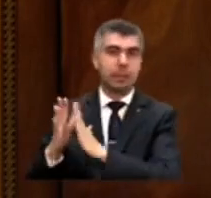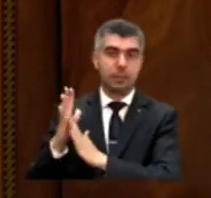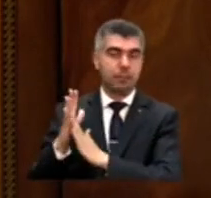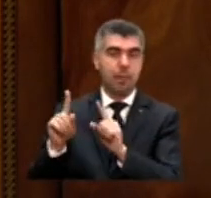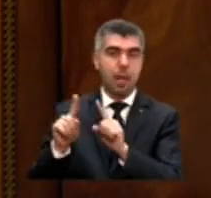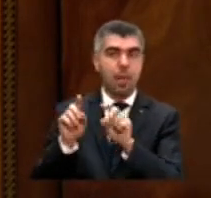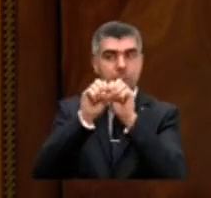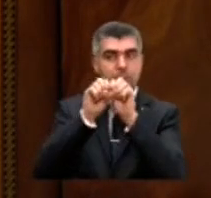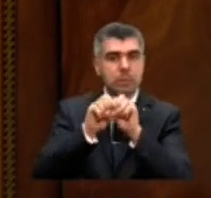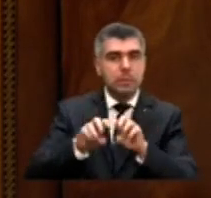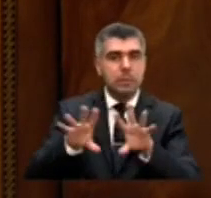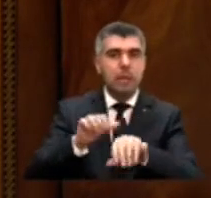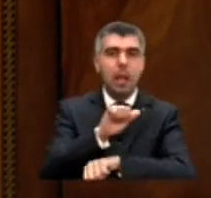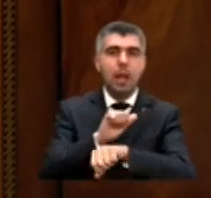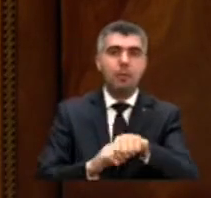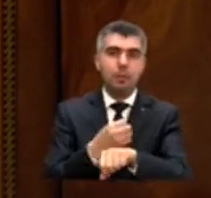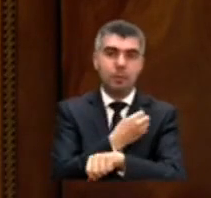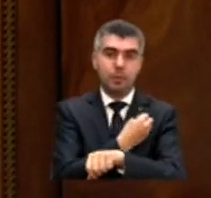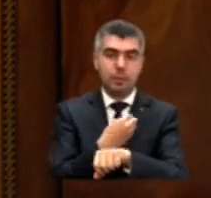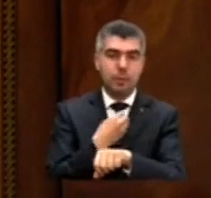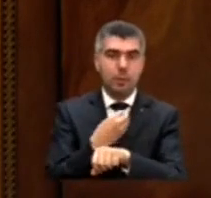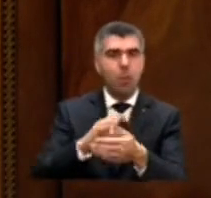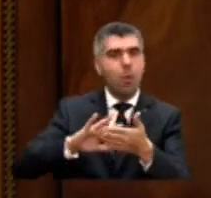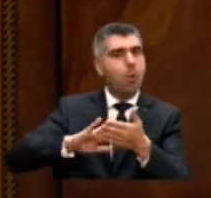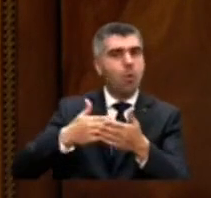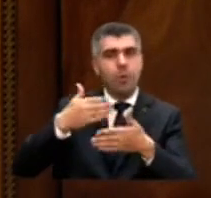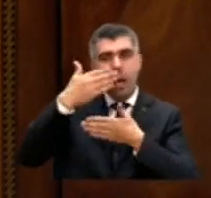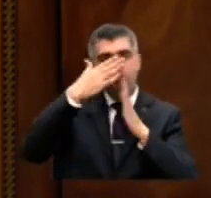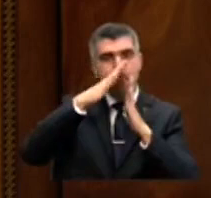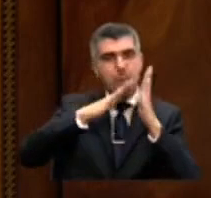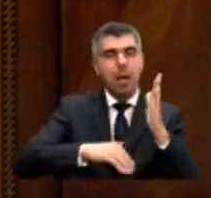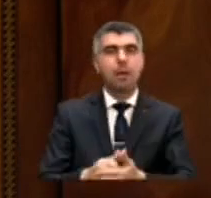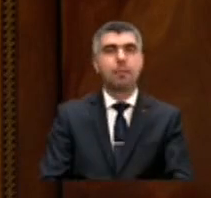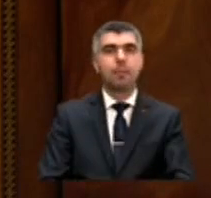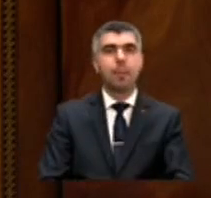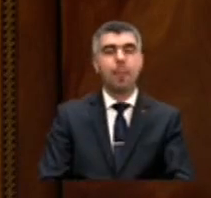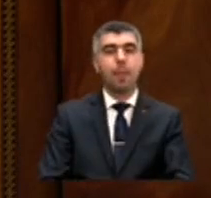يوليوز 2020 أعطى جلالة لفائدة كافة المغاربة وتلا ذلك